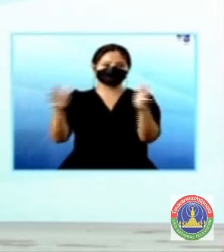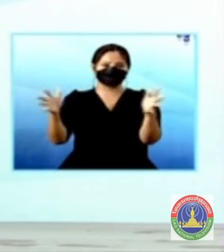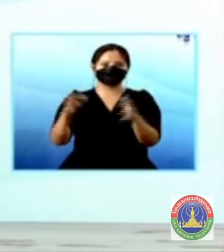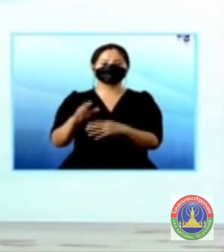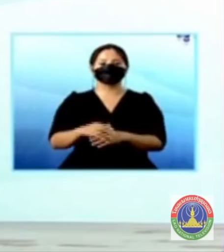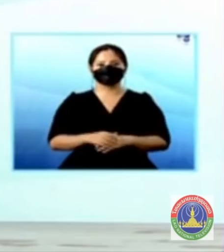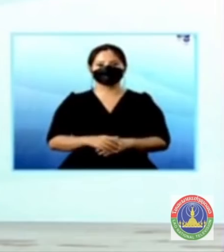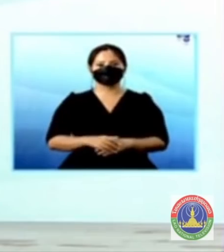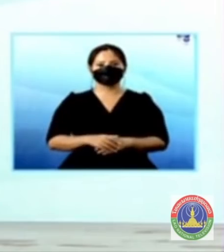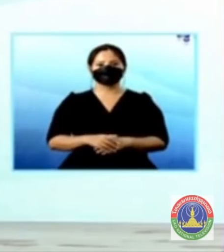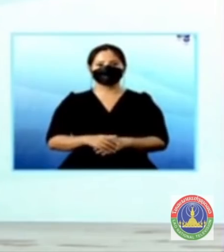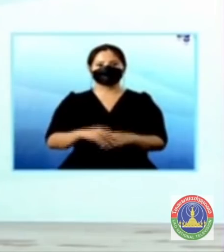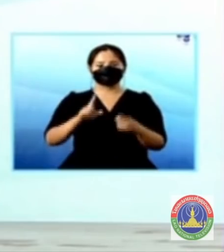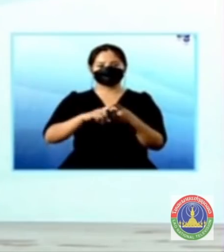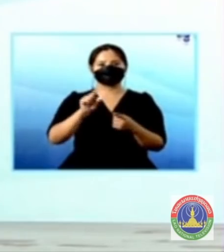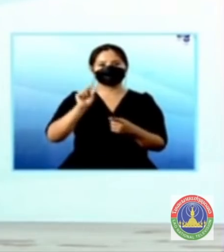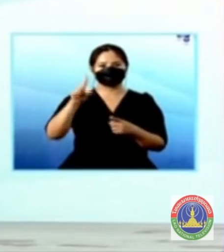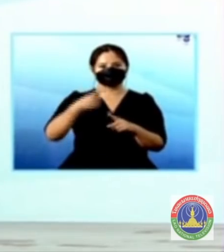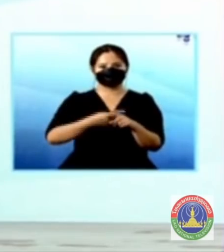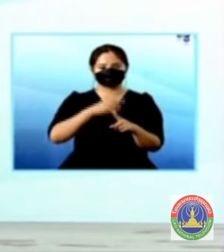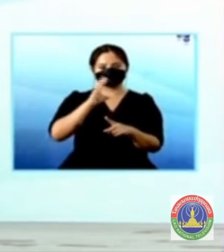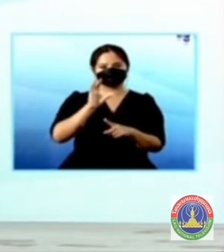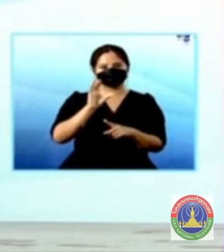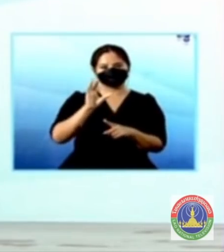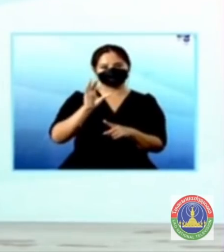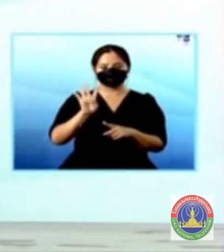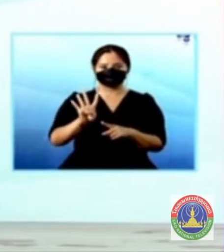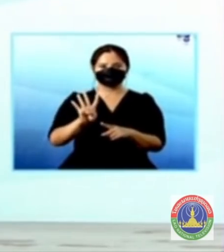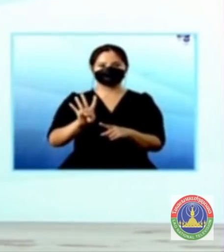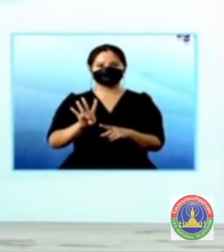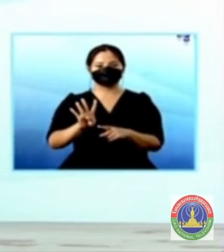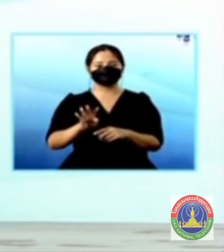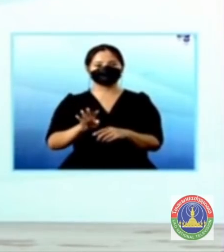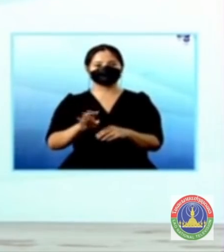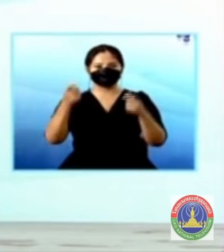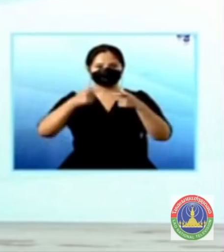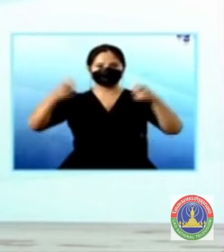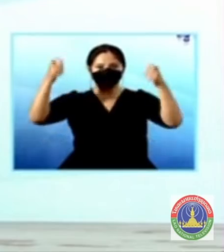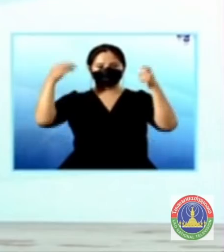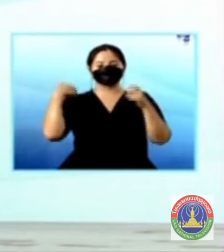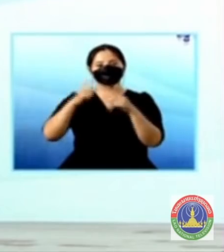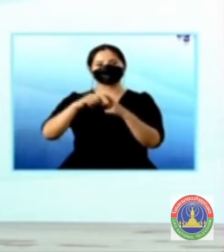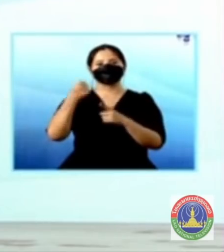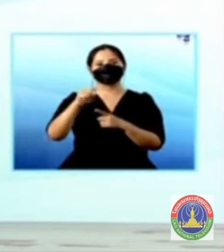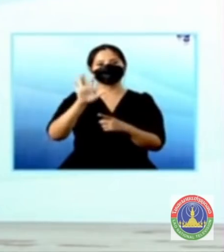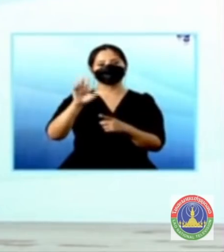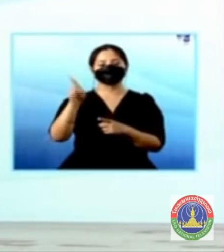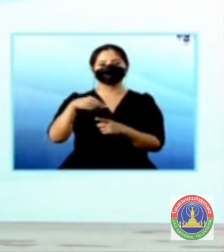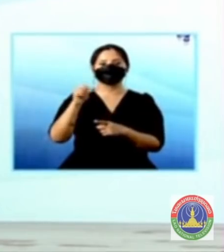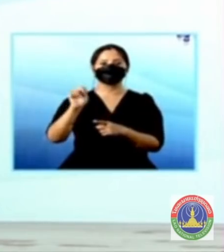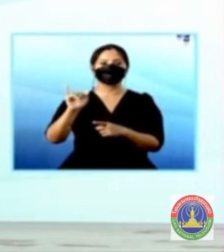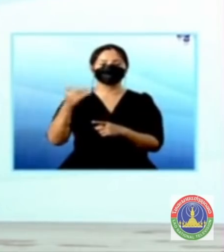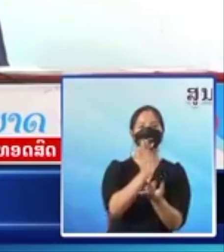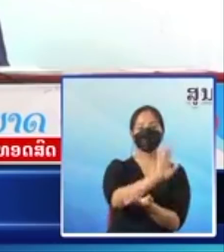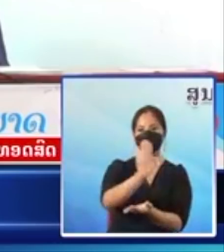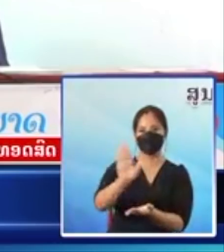จำกัดบริเวณตามระเบียบการทั้งนี้ก็เพื่อเป็นการป้องกันปกป้องชีวิตสุขภาพของท่านก็คือครอบครัวของท่านเ